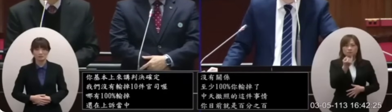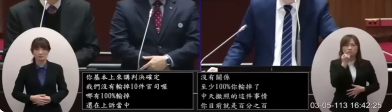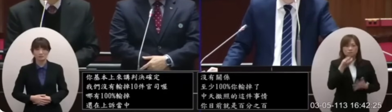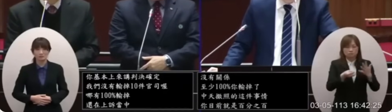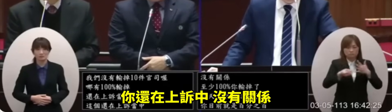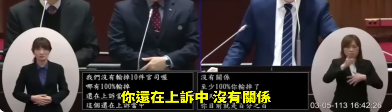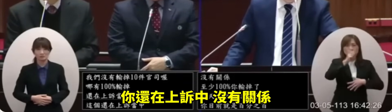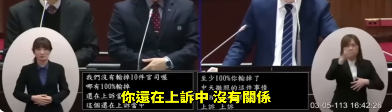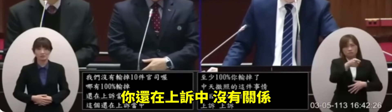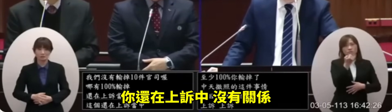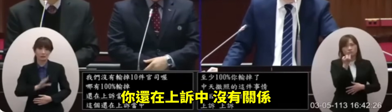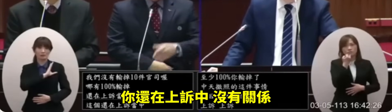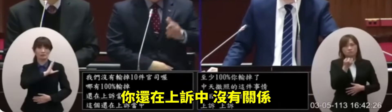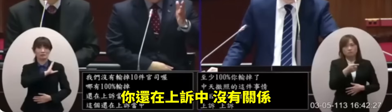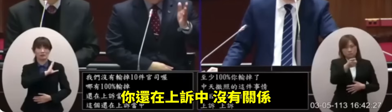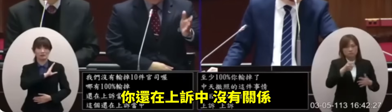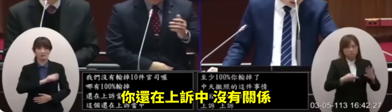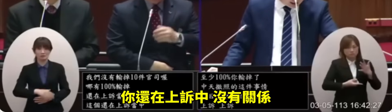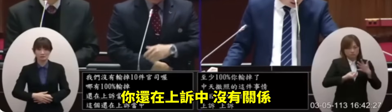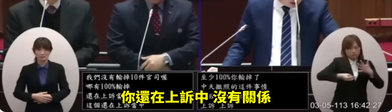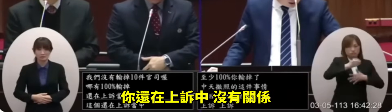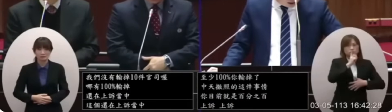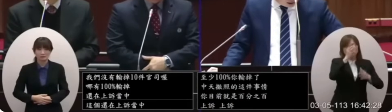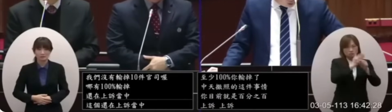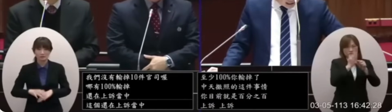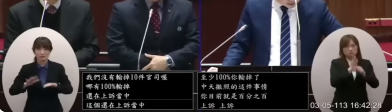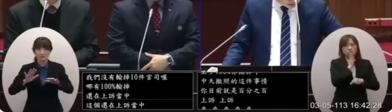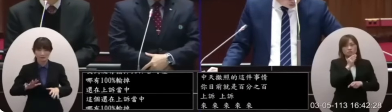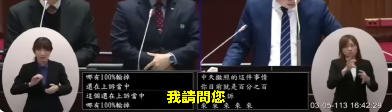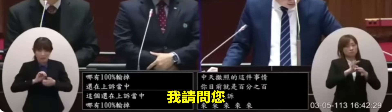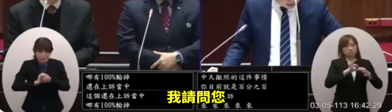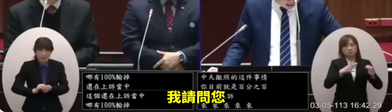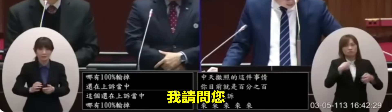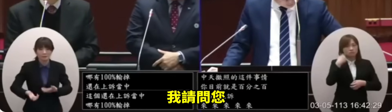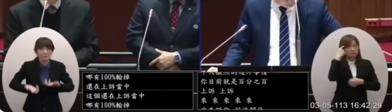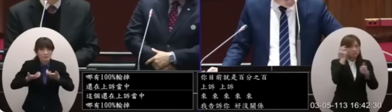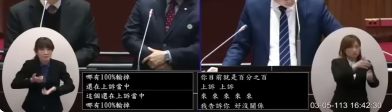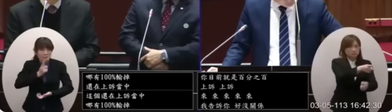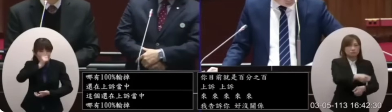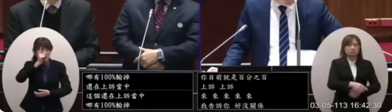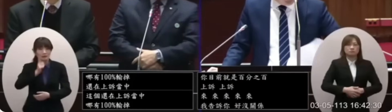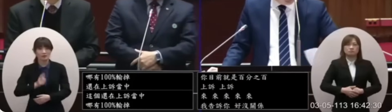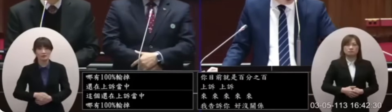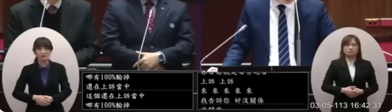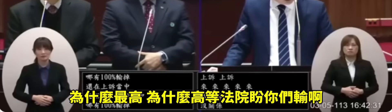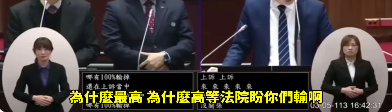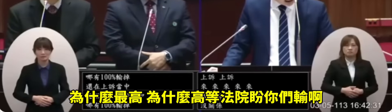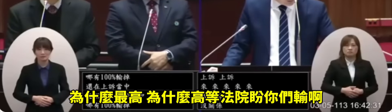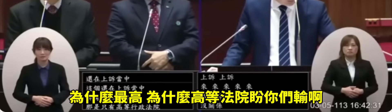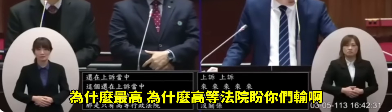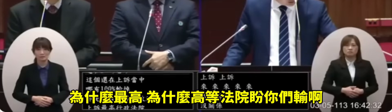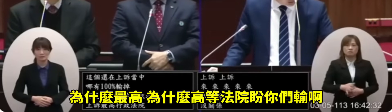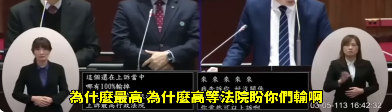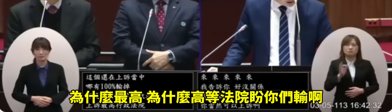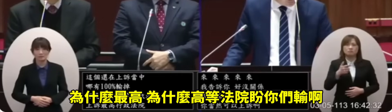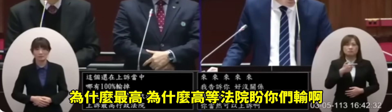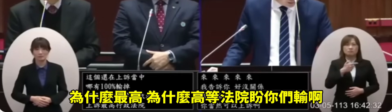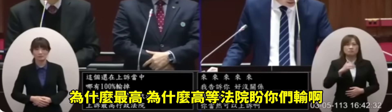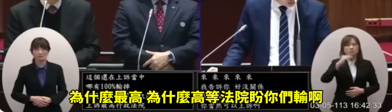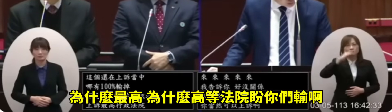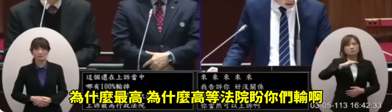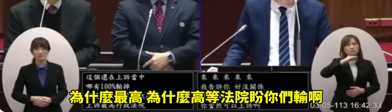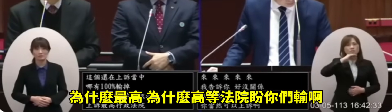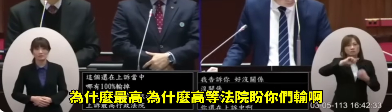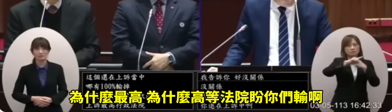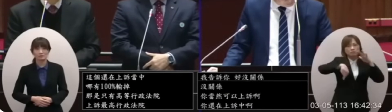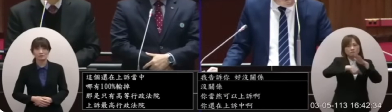诉啊。你还在上诉中啊， 所以有关系可以全力救济啊。 我想请问您哈，为什么最高为什么高等法院